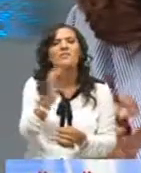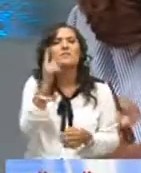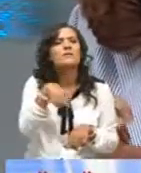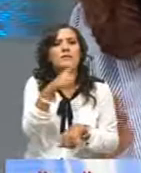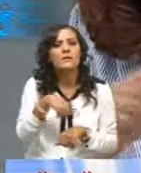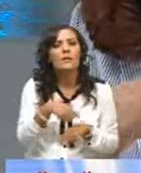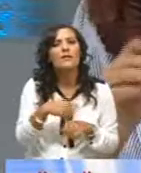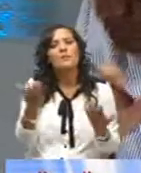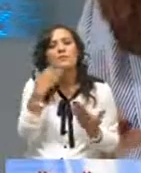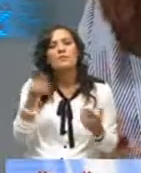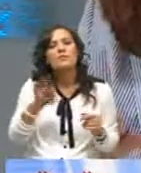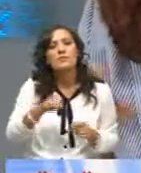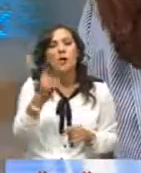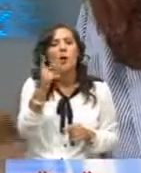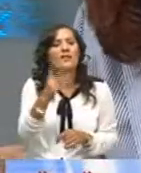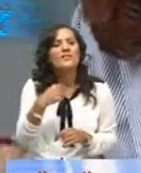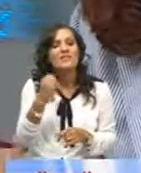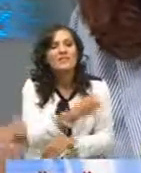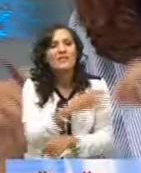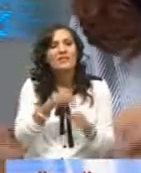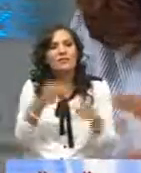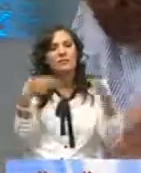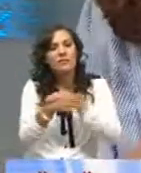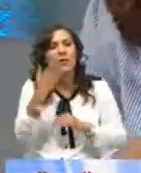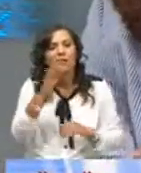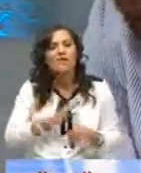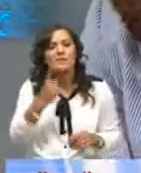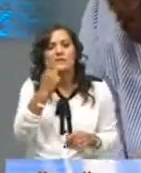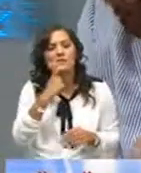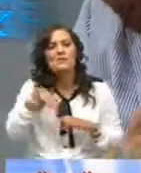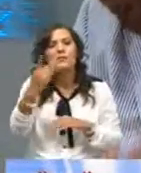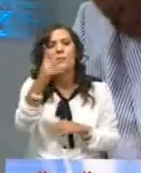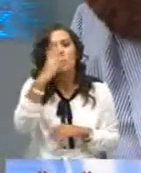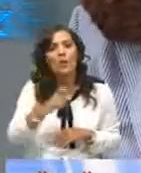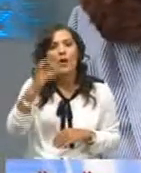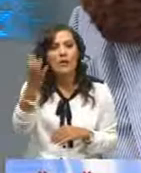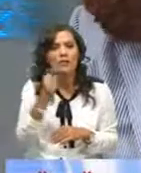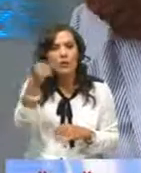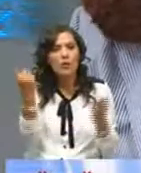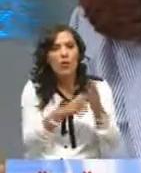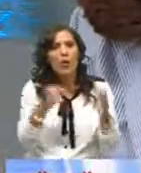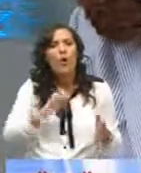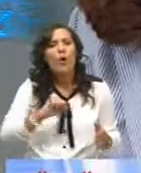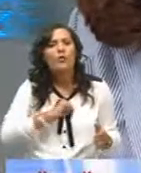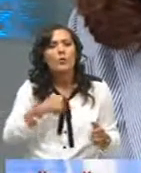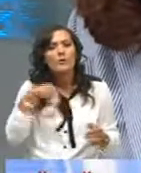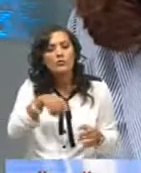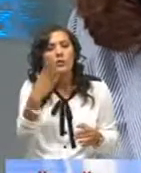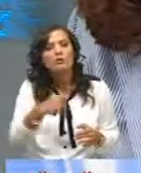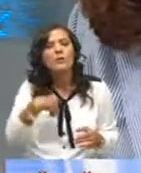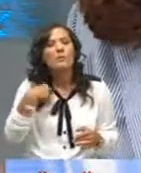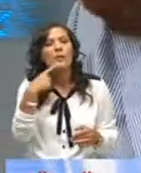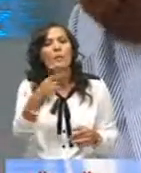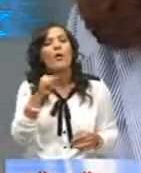hiçbir zaman hani mesaj Şimdi 12 sınıfa Bir de öğrenci sene sonunda bir puan alacak korku Hedef koyma Ben şu olacağım